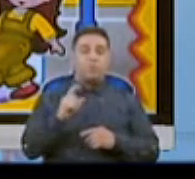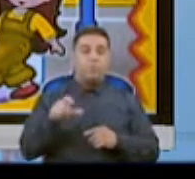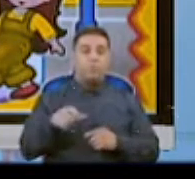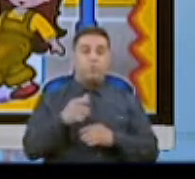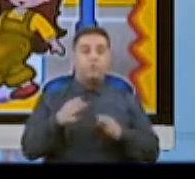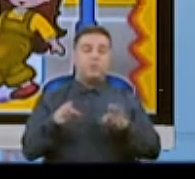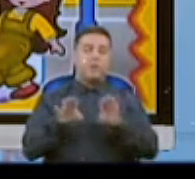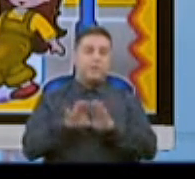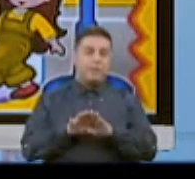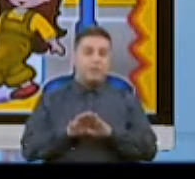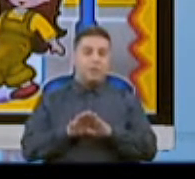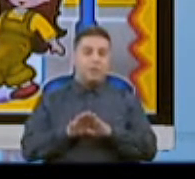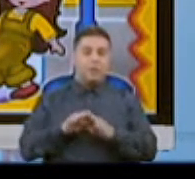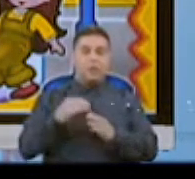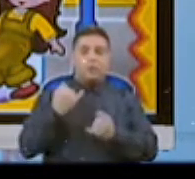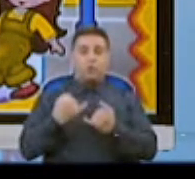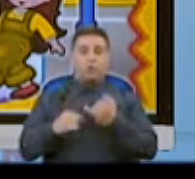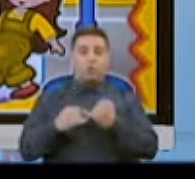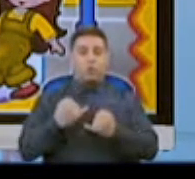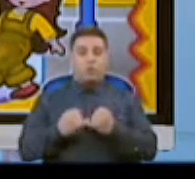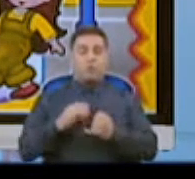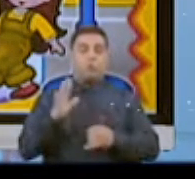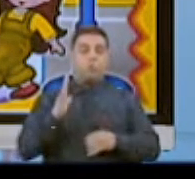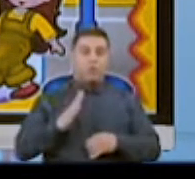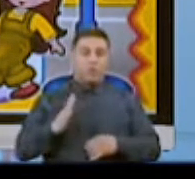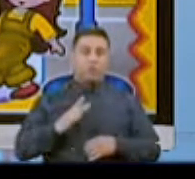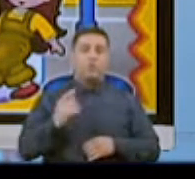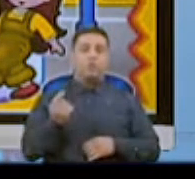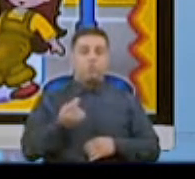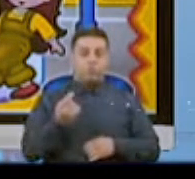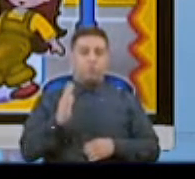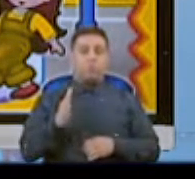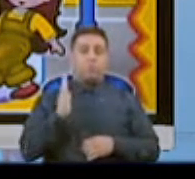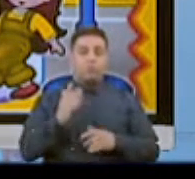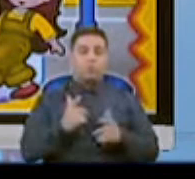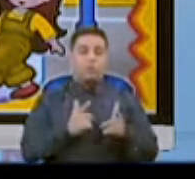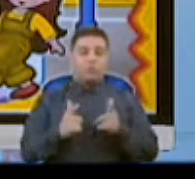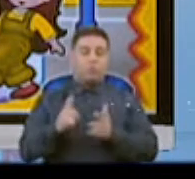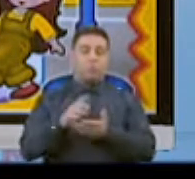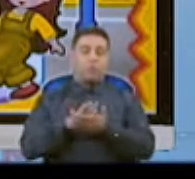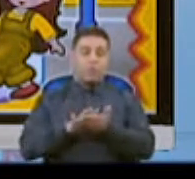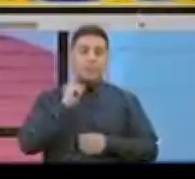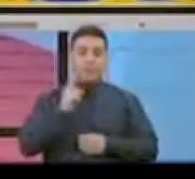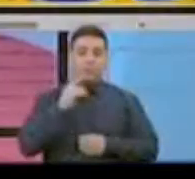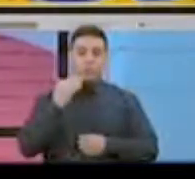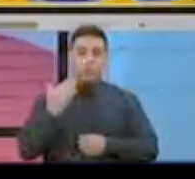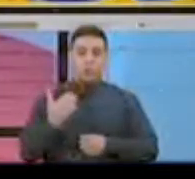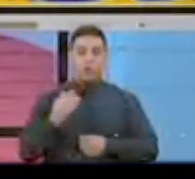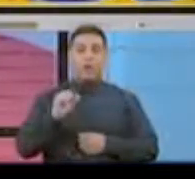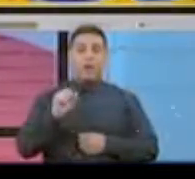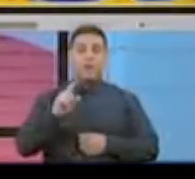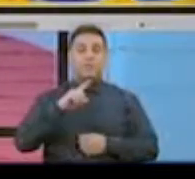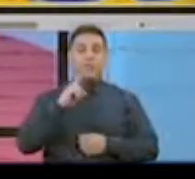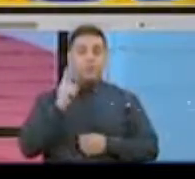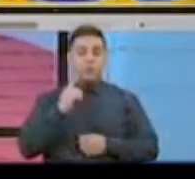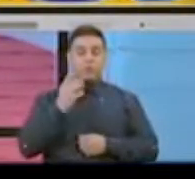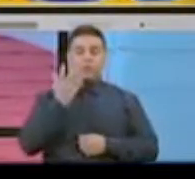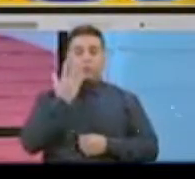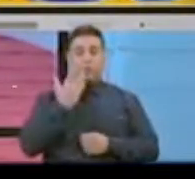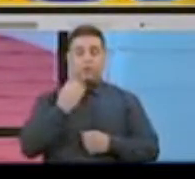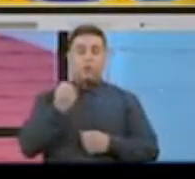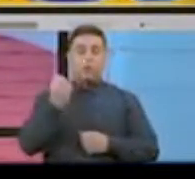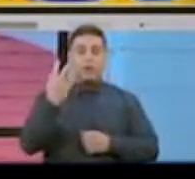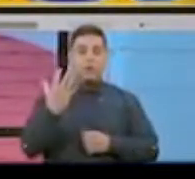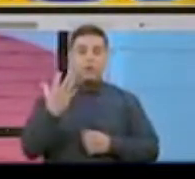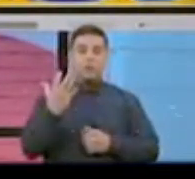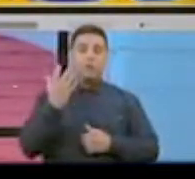закрыт. Молодцы! Желтый. Подожди чуть-чуть. Будь готов продолжить путь. А зеленый свет горит,